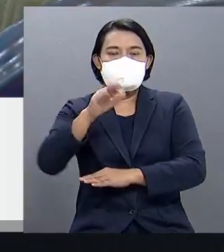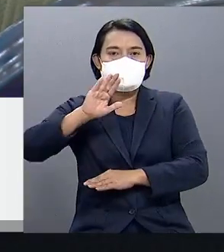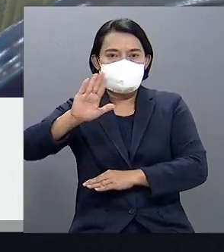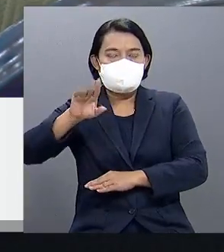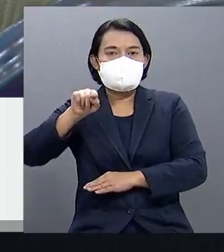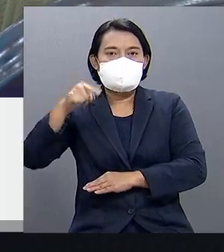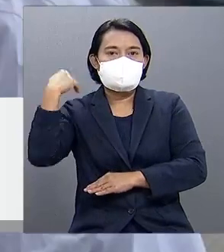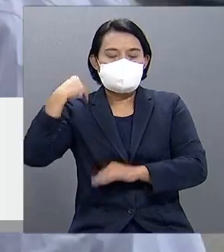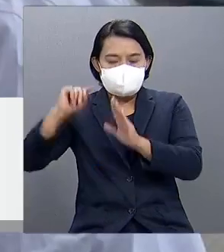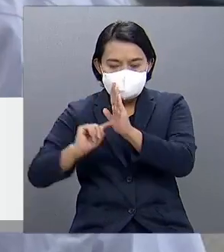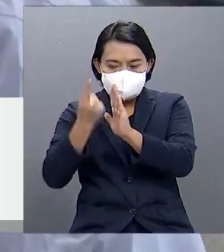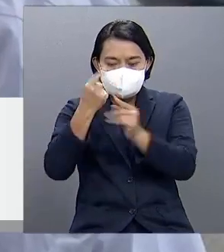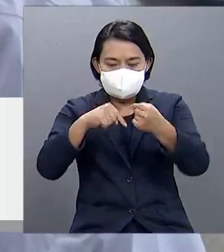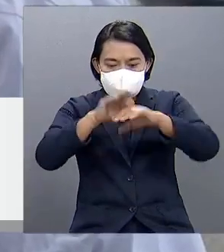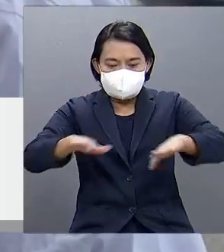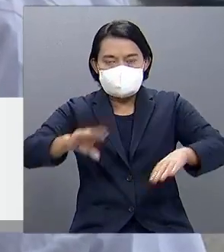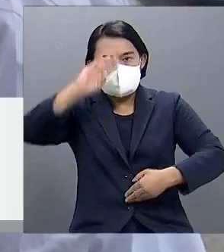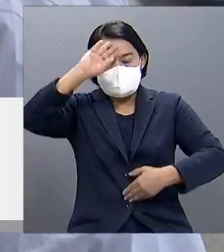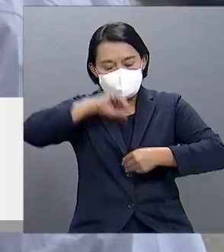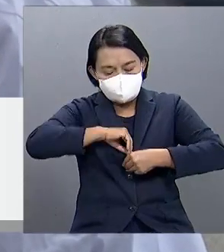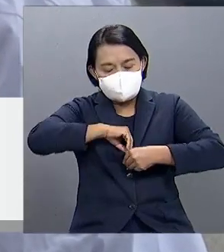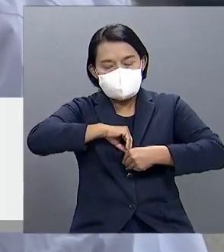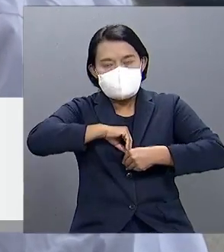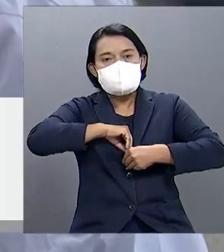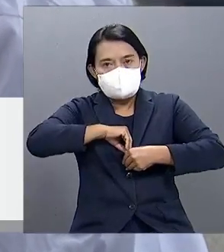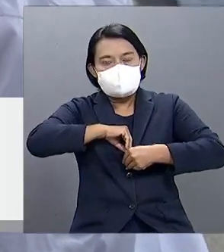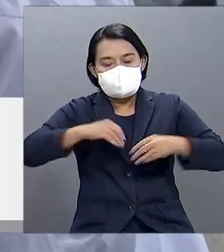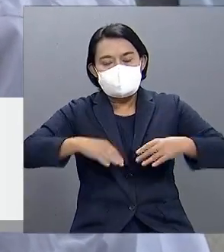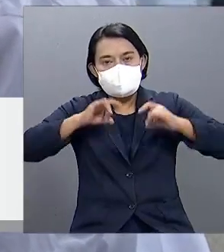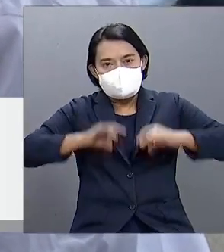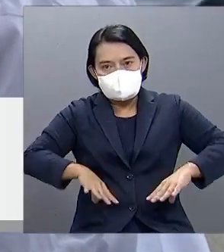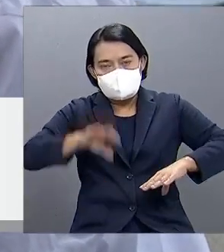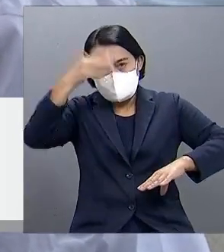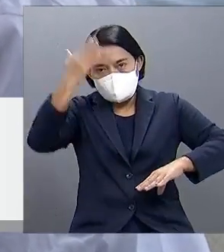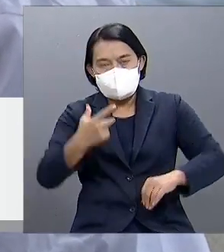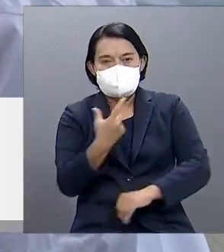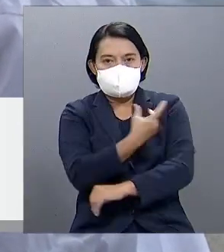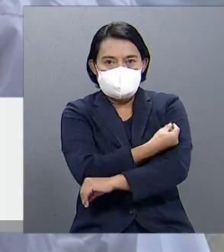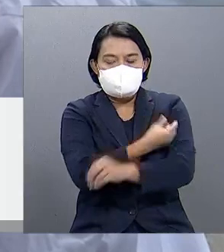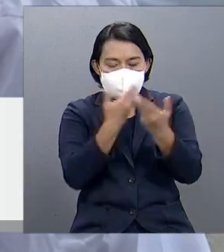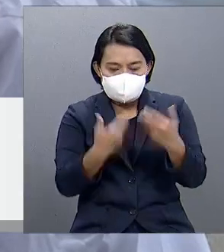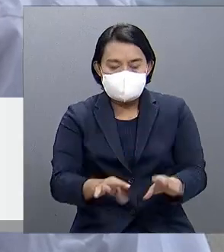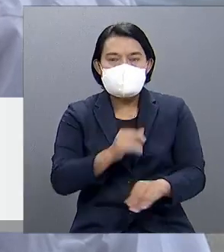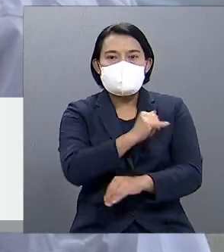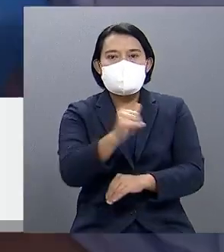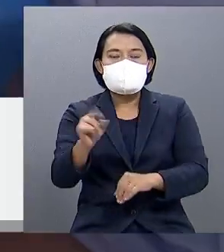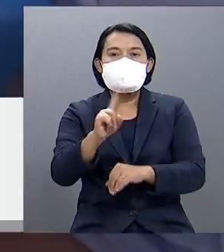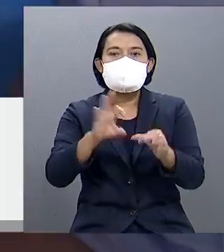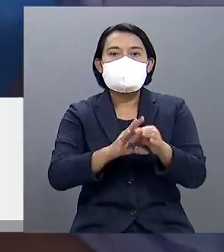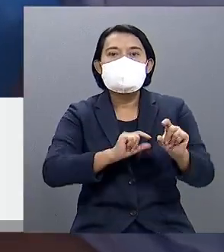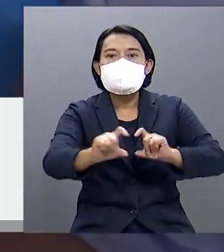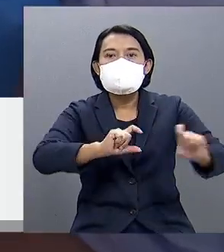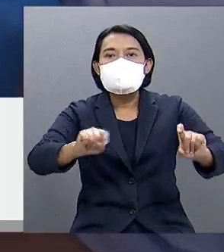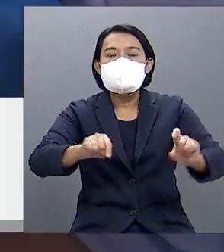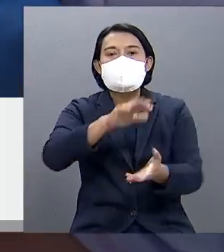ให้กับเด็กที่มีโรคประจำตัวที่ถือเป็นเด็กกลุ่มเสี่ยงก่อนแล้วจะกระจายไปยังโรงพยาบาลไปยังโรงเรียนต่างๆโด